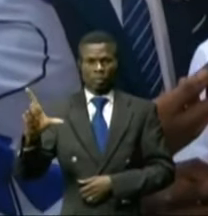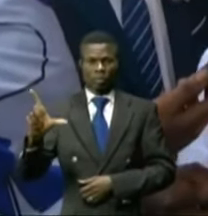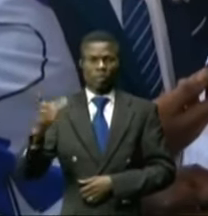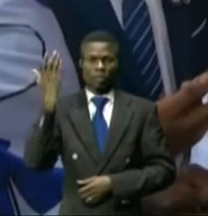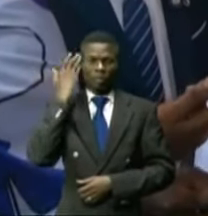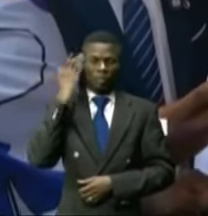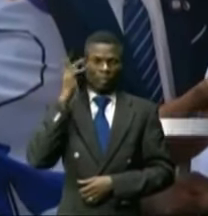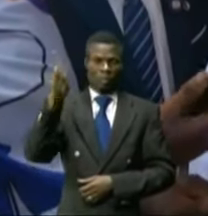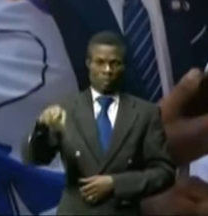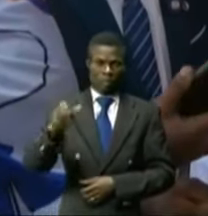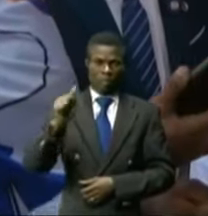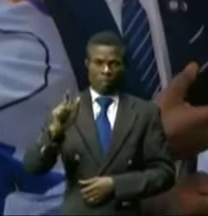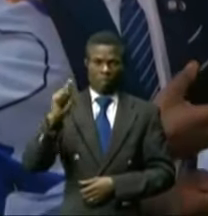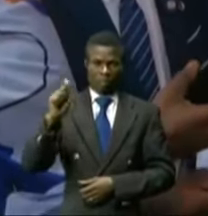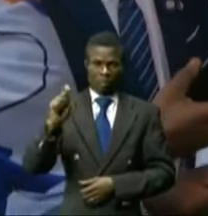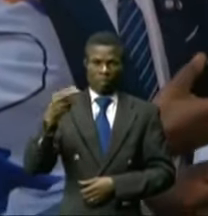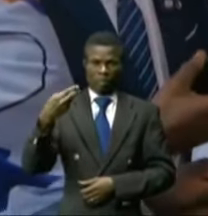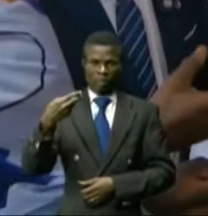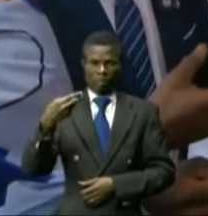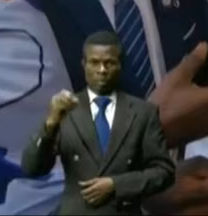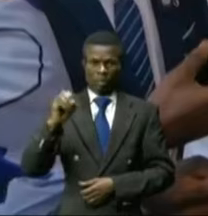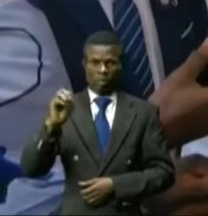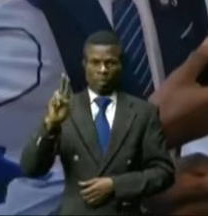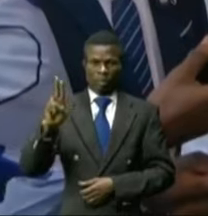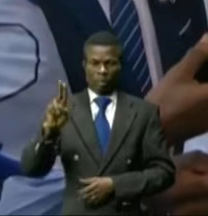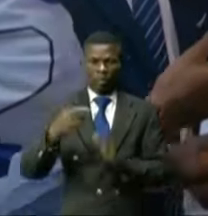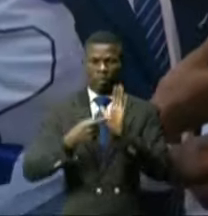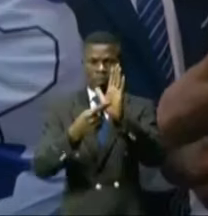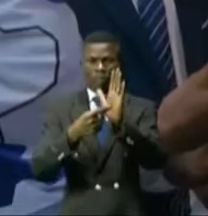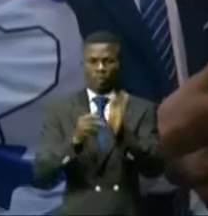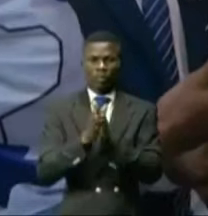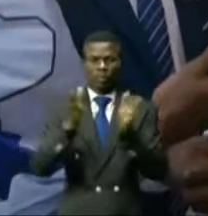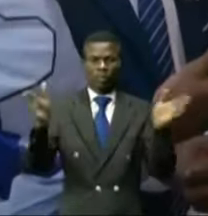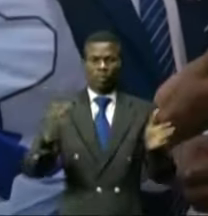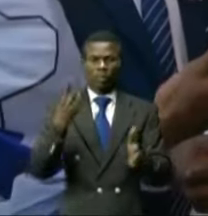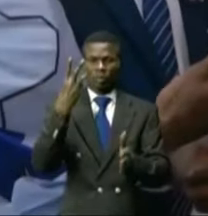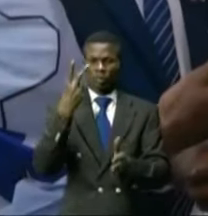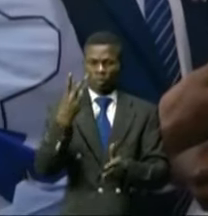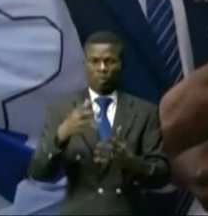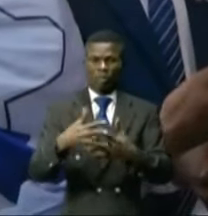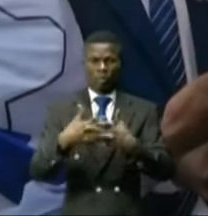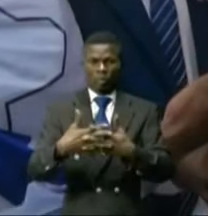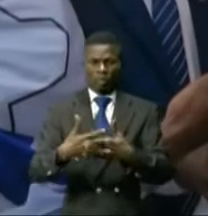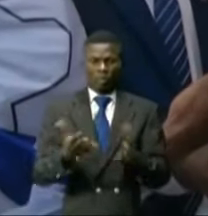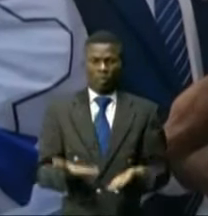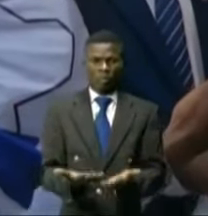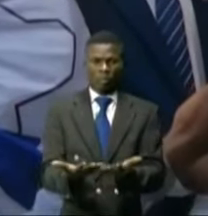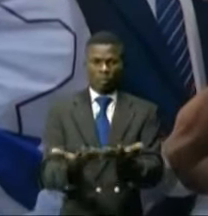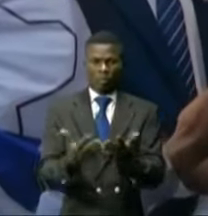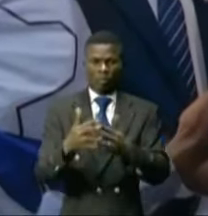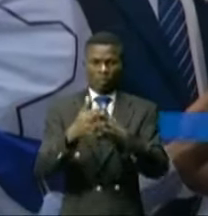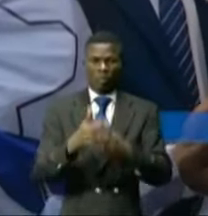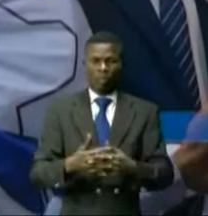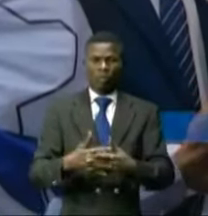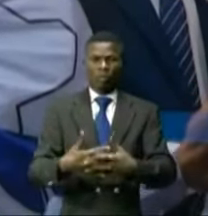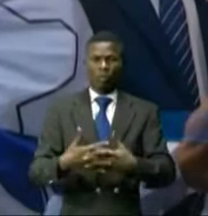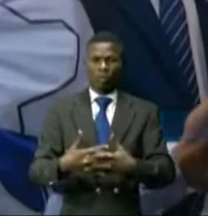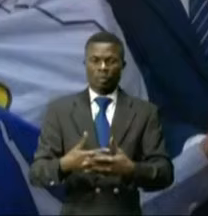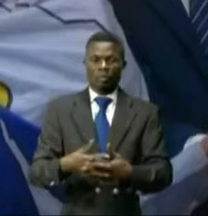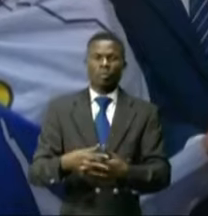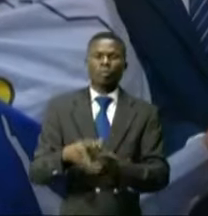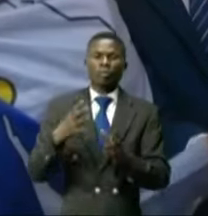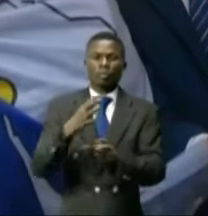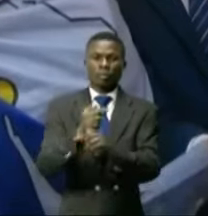Kavena. Ici aujourd'hui de présenter officiellement deux engins, une niveleuse et un compacteur que nous